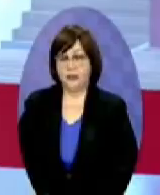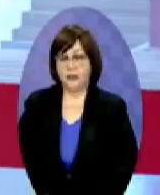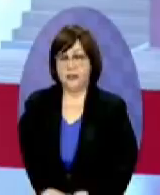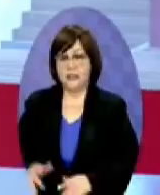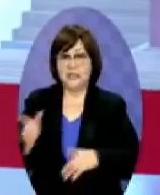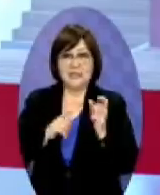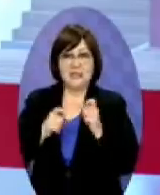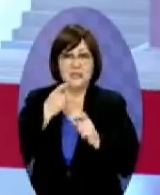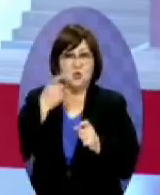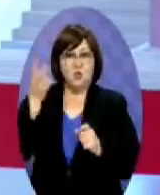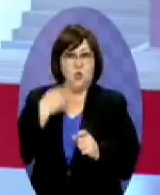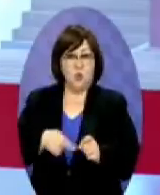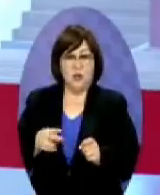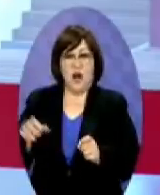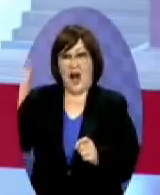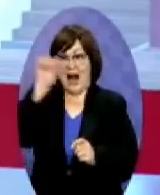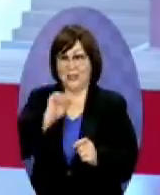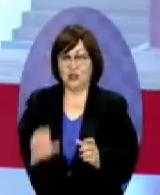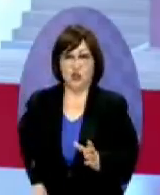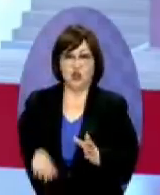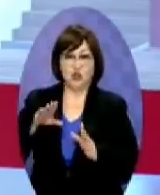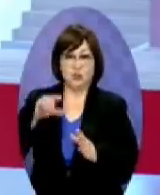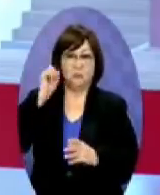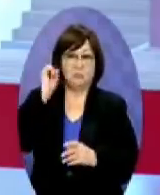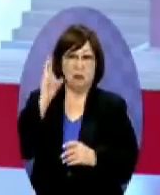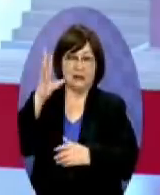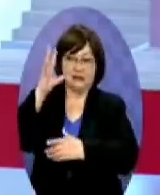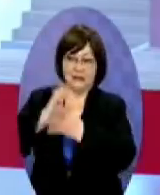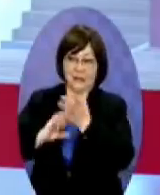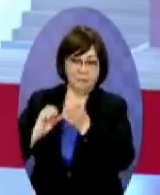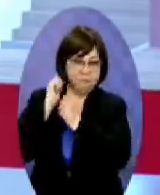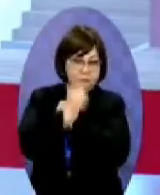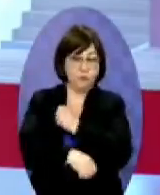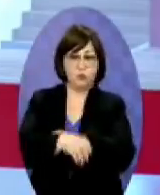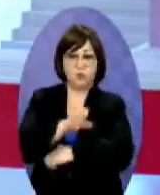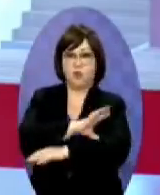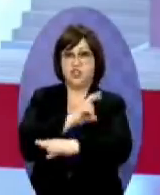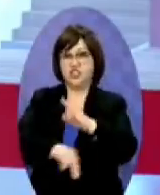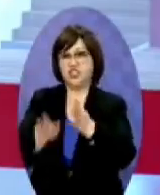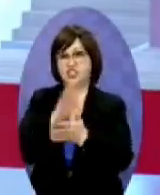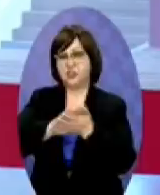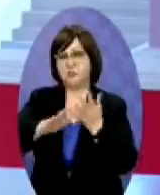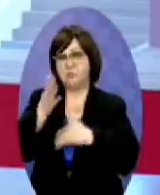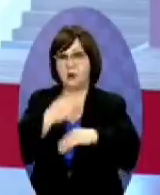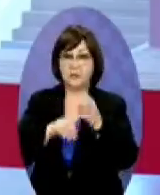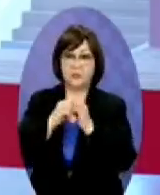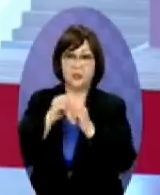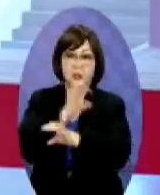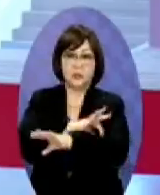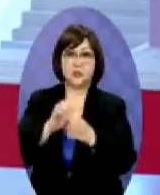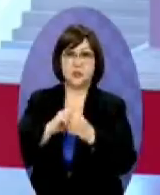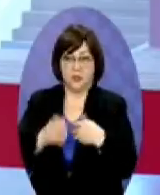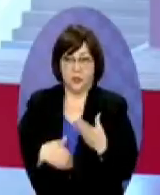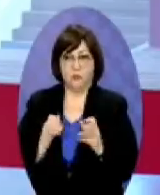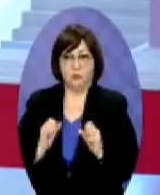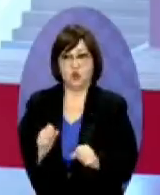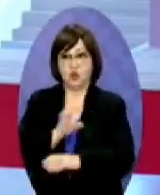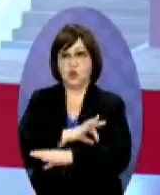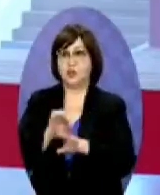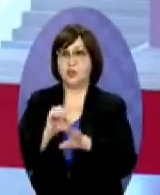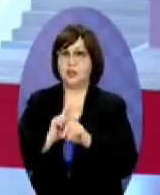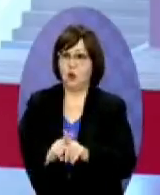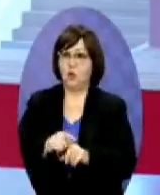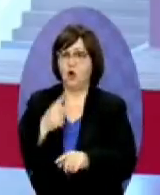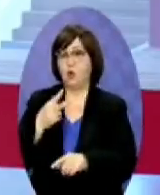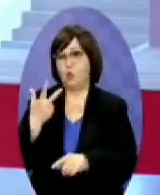Эдийн засгийн хүндрэлтийн үед Азийн хөгжлийн банкны санхүүжилтээр сургууль цэцэрлэг шинээр барих төсөл хэрэгжихэр болсон байна. төслийн хүрээнд